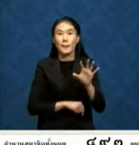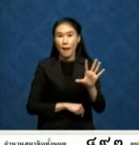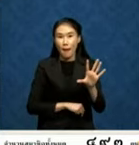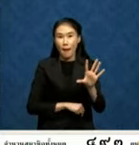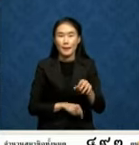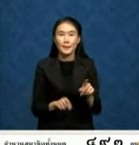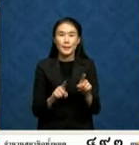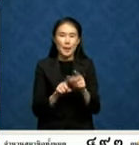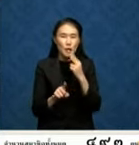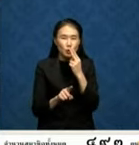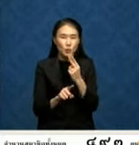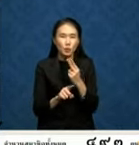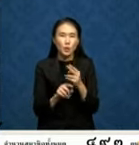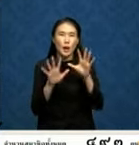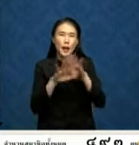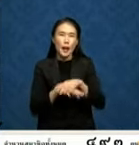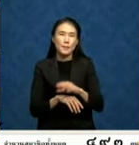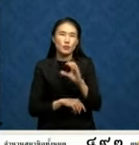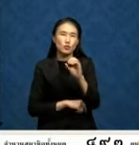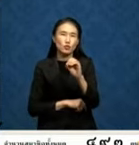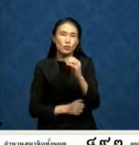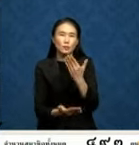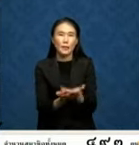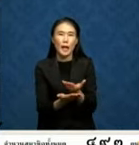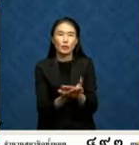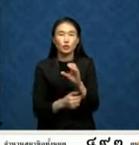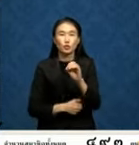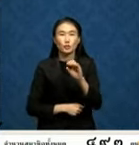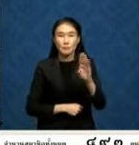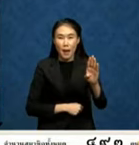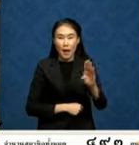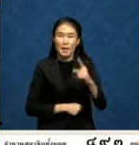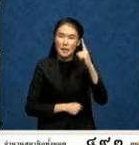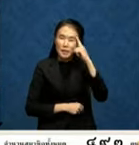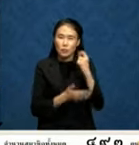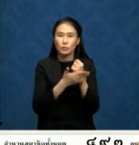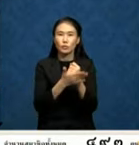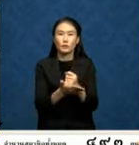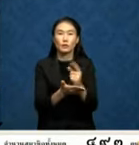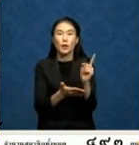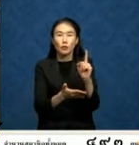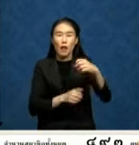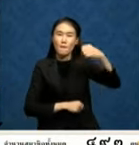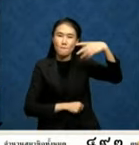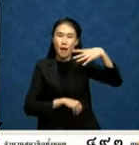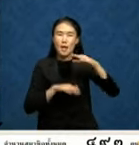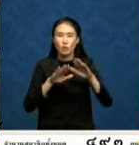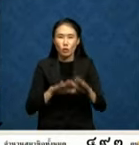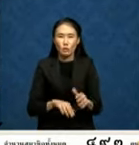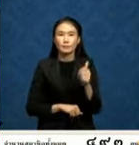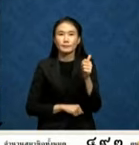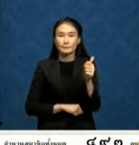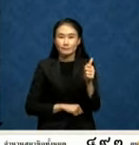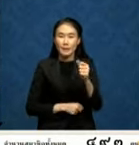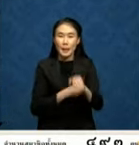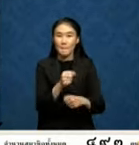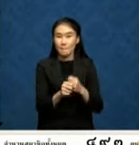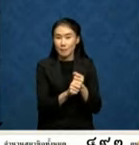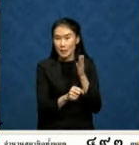ในอัตรา0บาทเป็นการชั่วคราวเพื่อช่วยลดภาระค่าไฟฟ้าให้กับประชาชน ใน